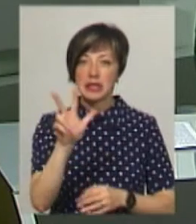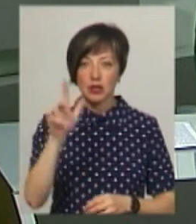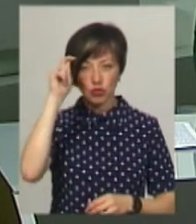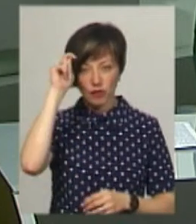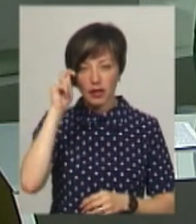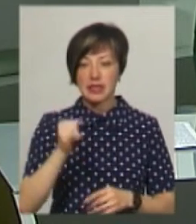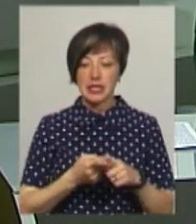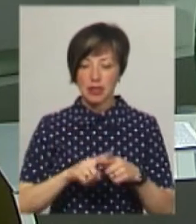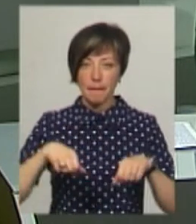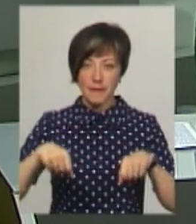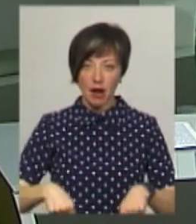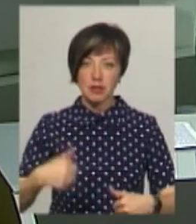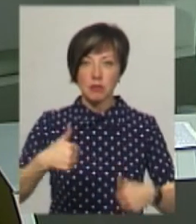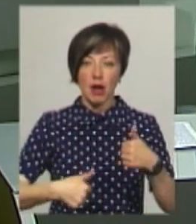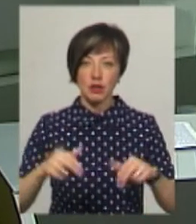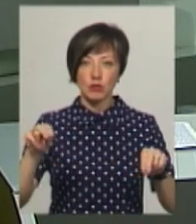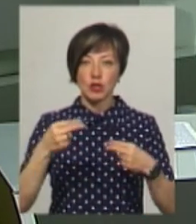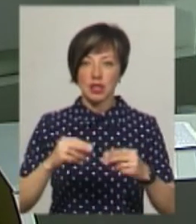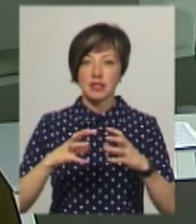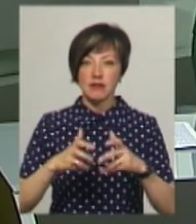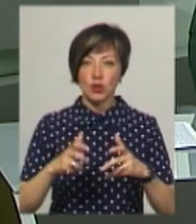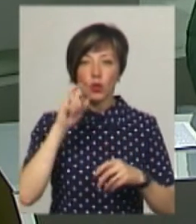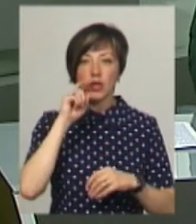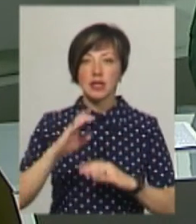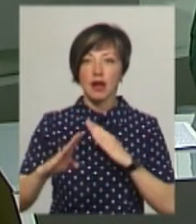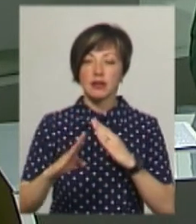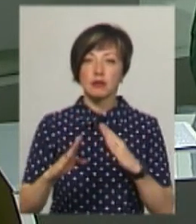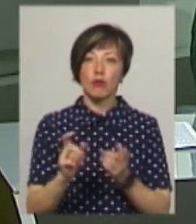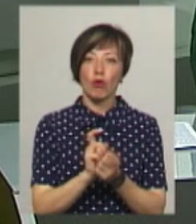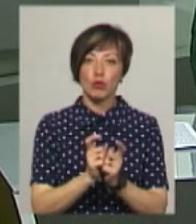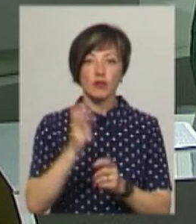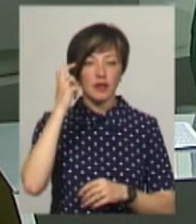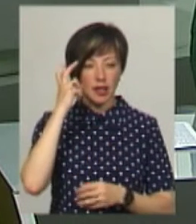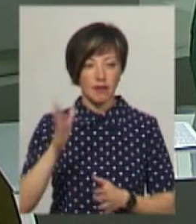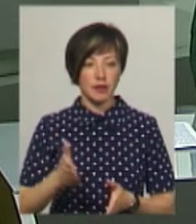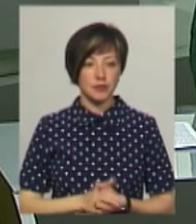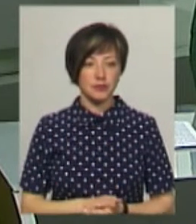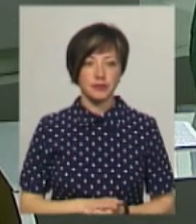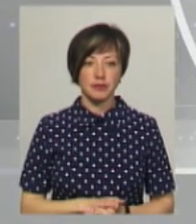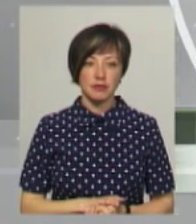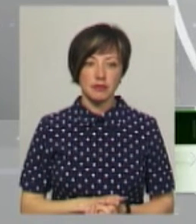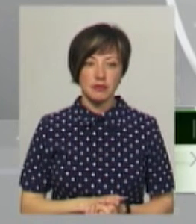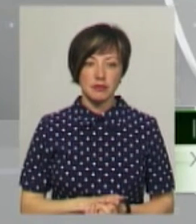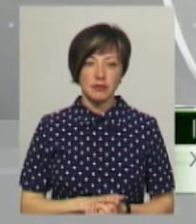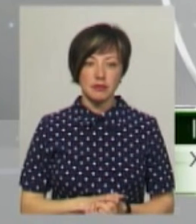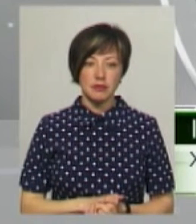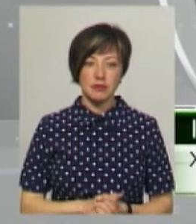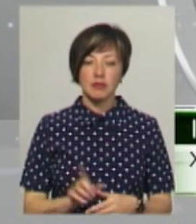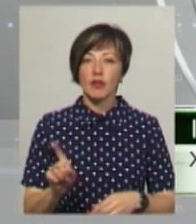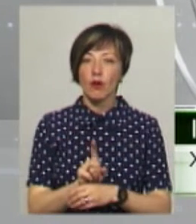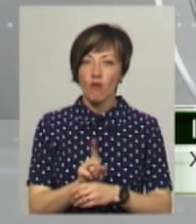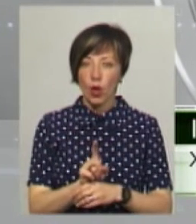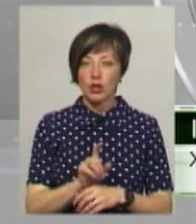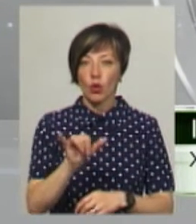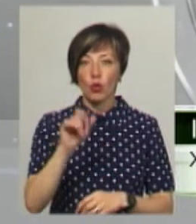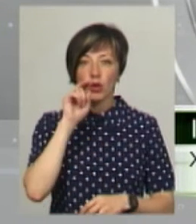чоловіків. І за це право змагатись на чемпіонаті світу українські каратисти боротимуться у Києві. Квота у